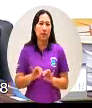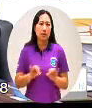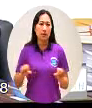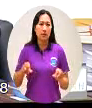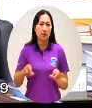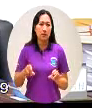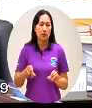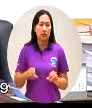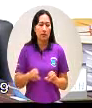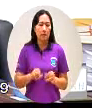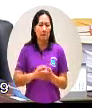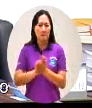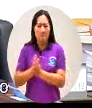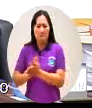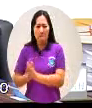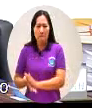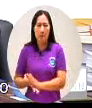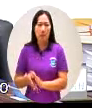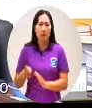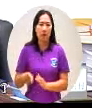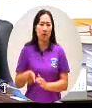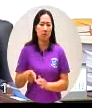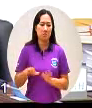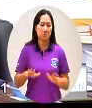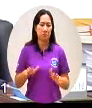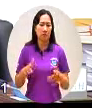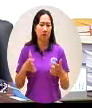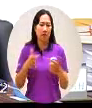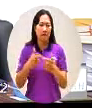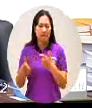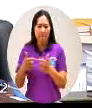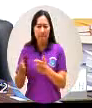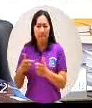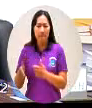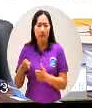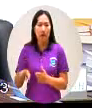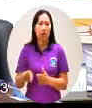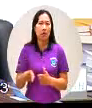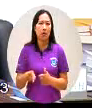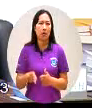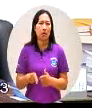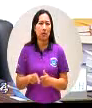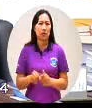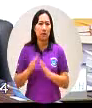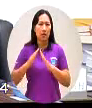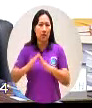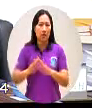无下时阵的这个地脉、市地中位、